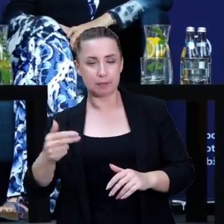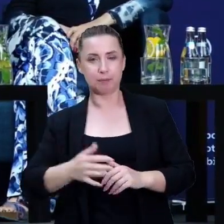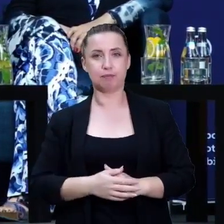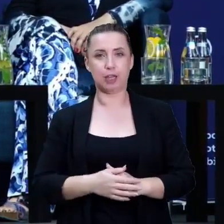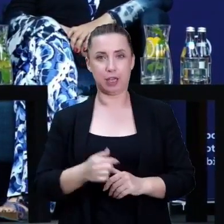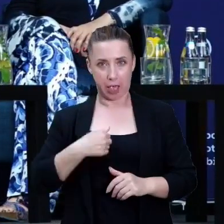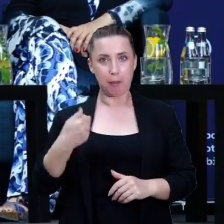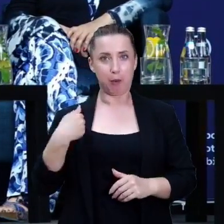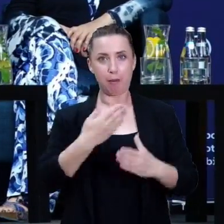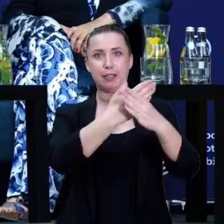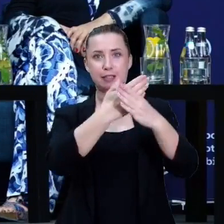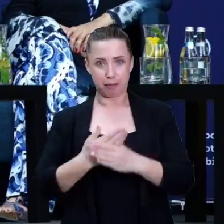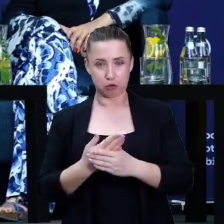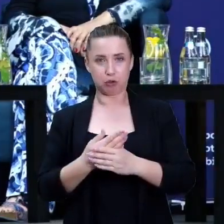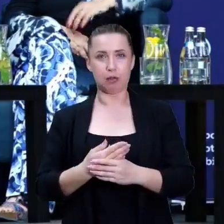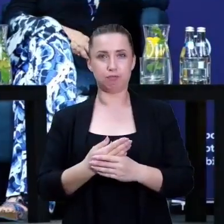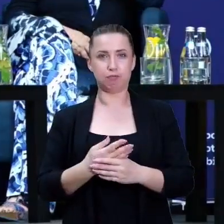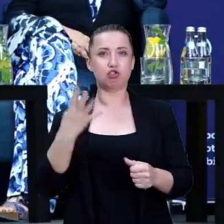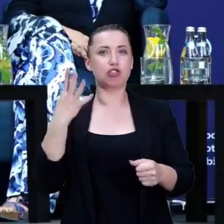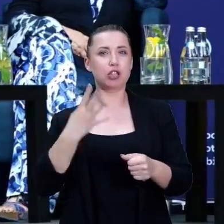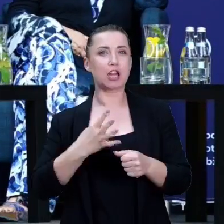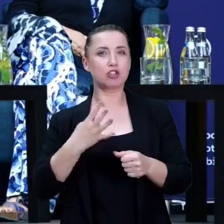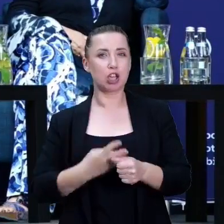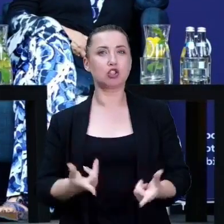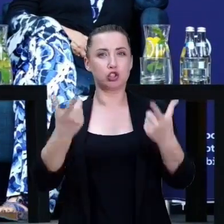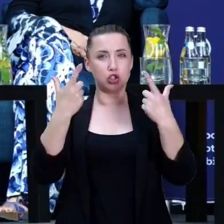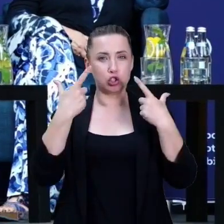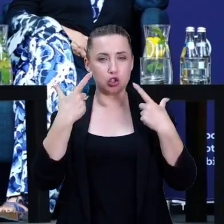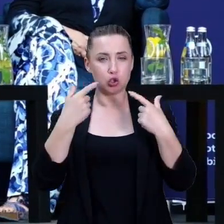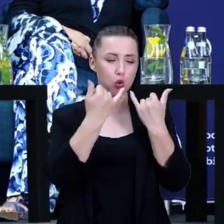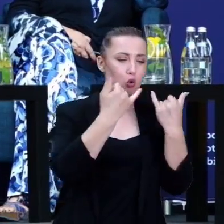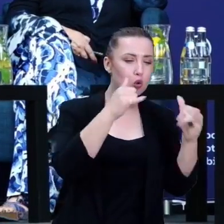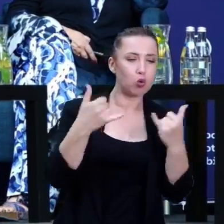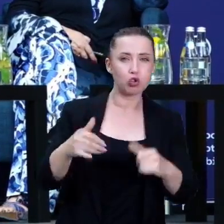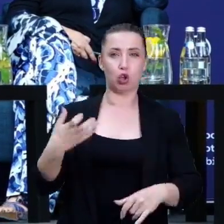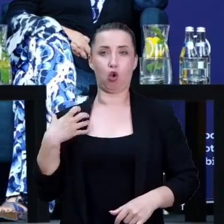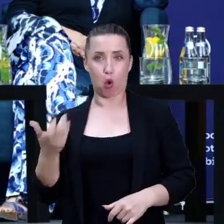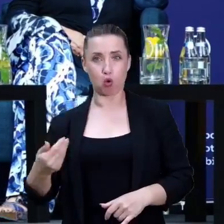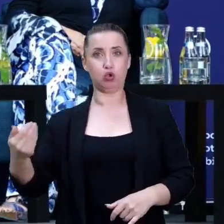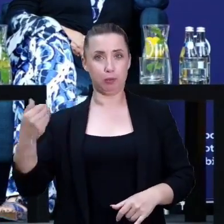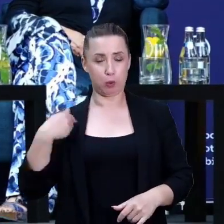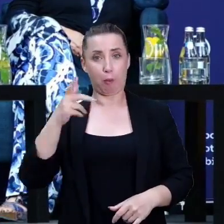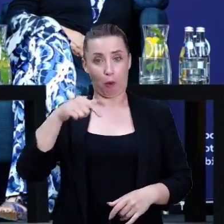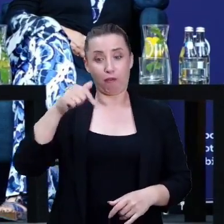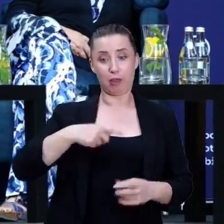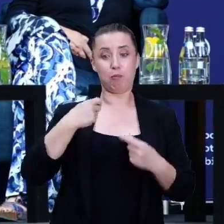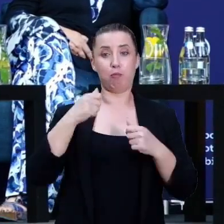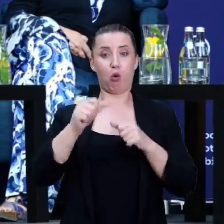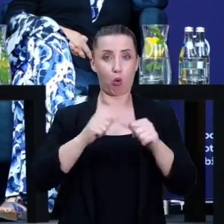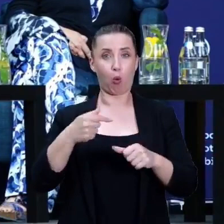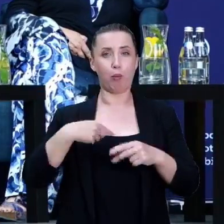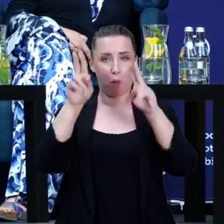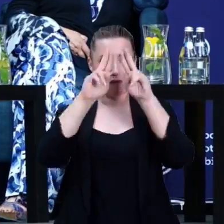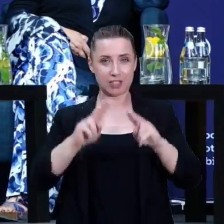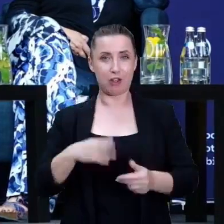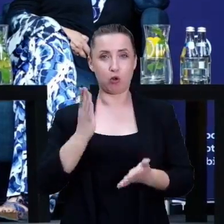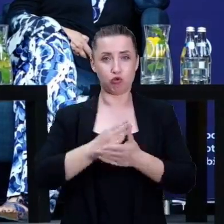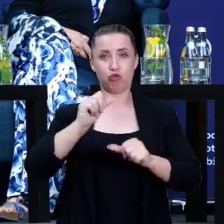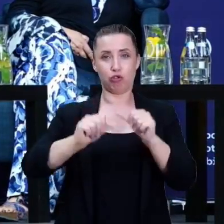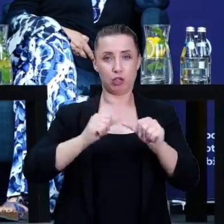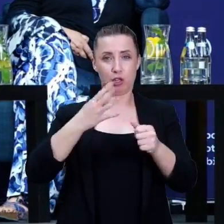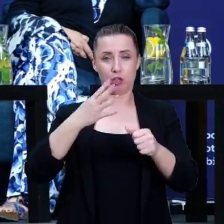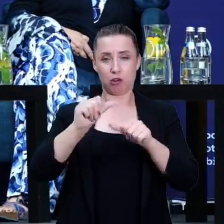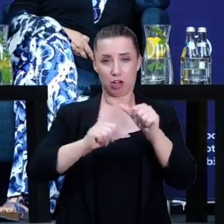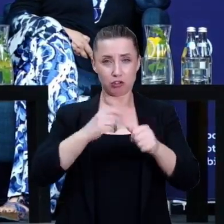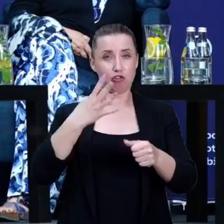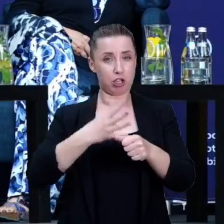jedna z 40 laureatek tego festiwalu, ponieważ w tym roku był właśnie 40. edycja tego festiwalu i to było